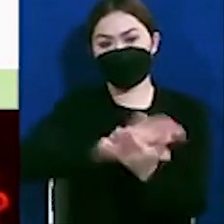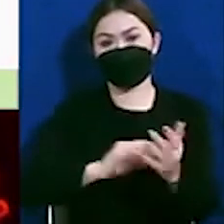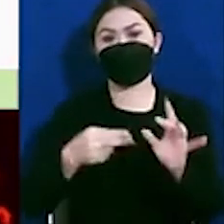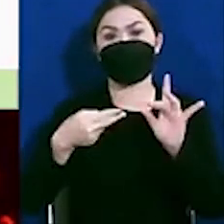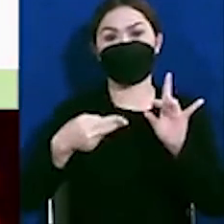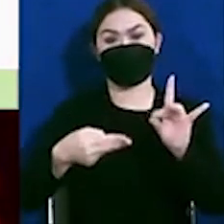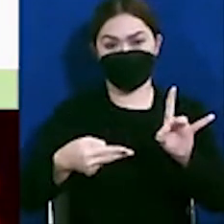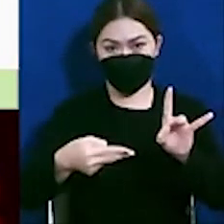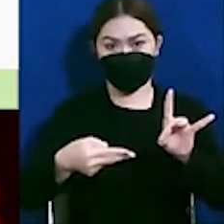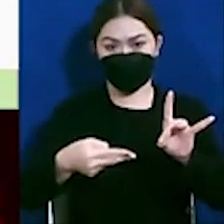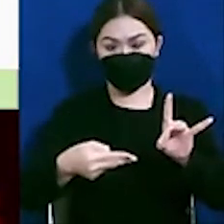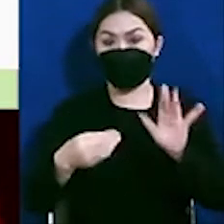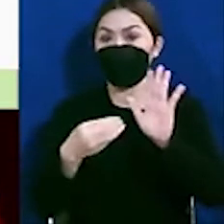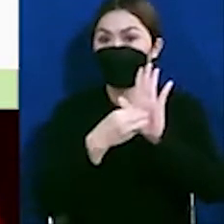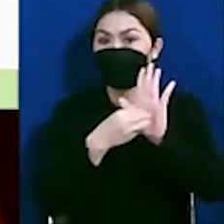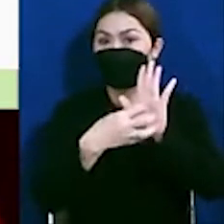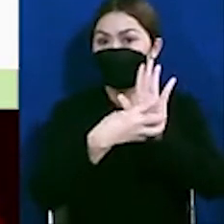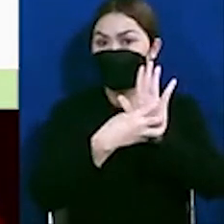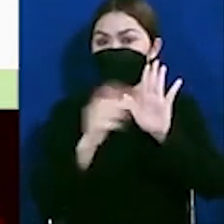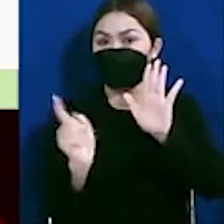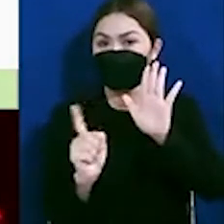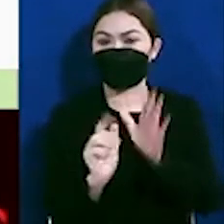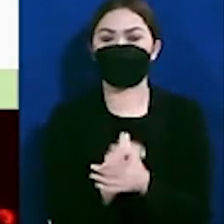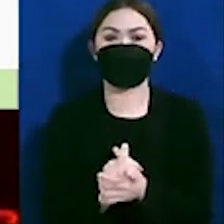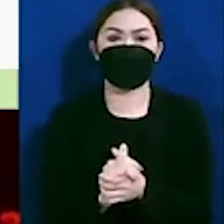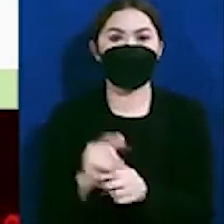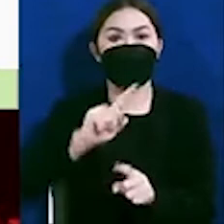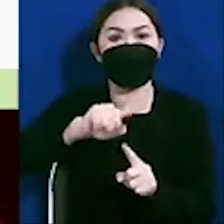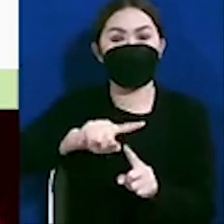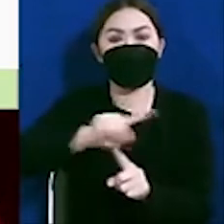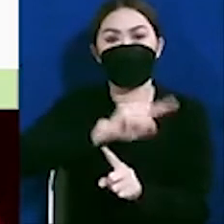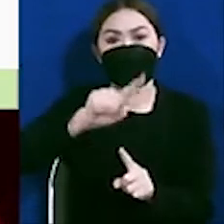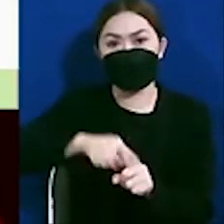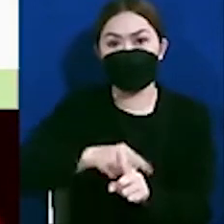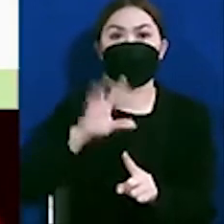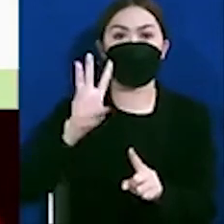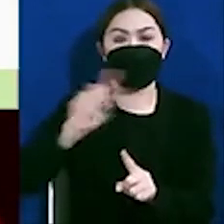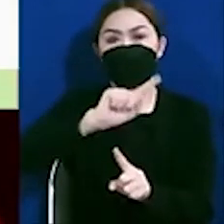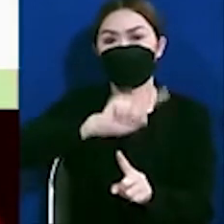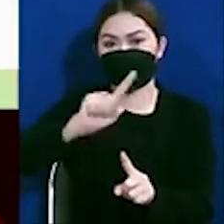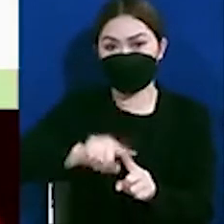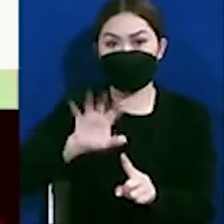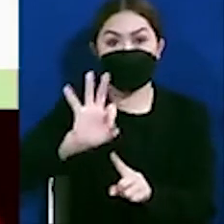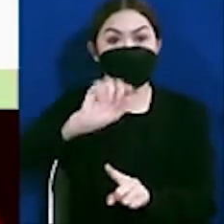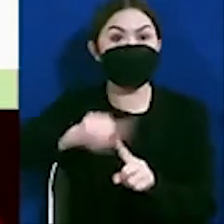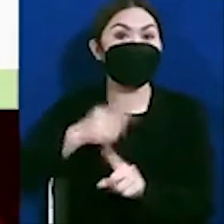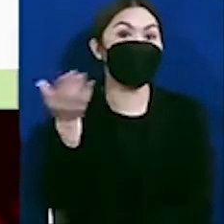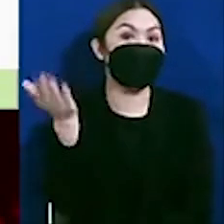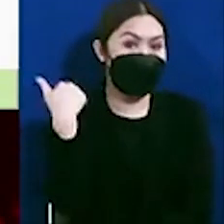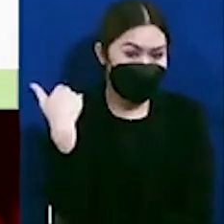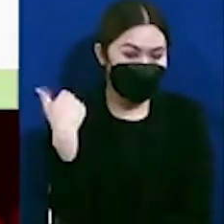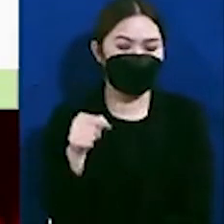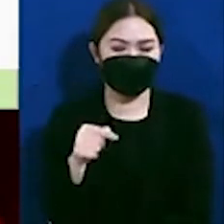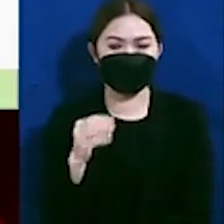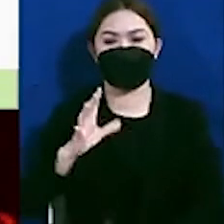นะครับในกรุงเทพปริมณฑลครับเมื่อวันที่ 9มิถุนายนคือ 1เดือนที่แล้วอัตรา